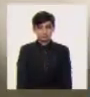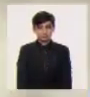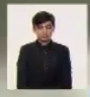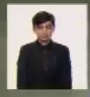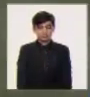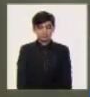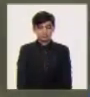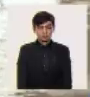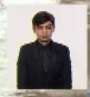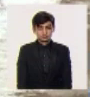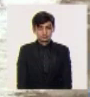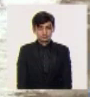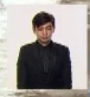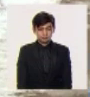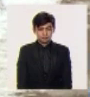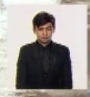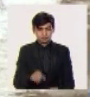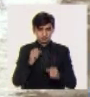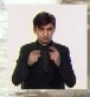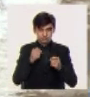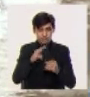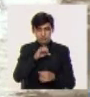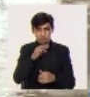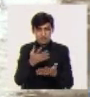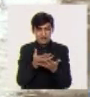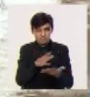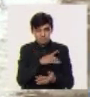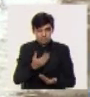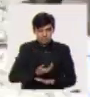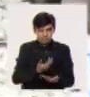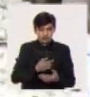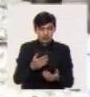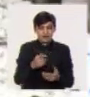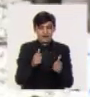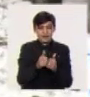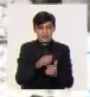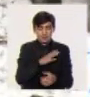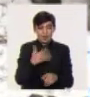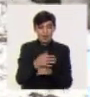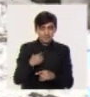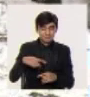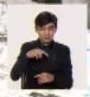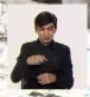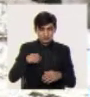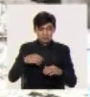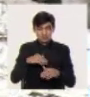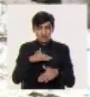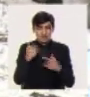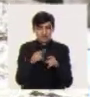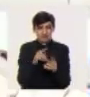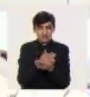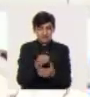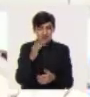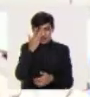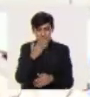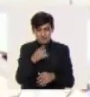Нестационированная свалка. Шашылған қоқыстың ортасында өмір сүріп жатқан тұрғындар кейде далаға шығудан қаламыз дейді, өйткені